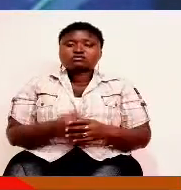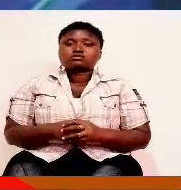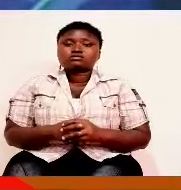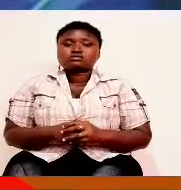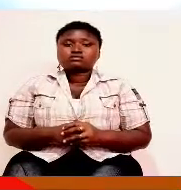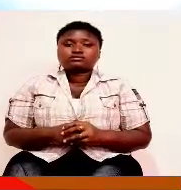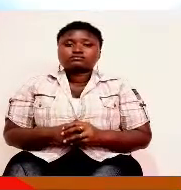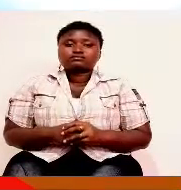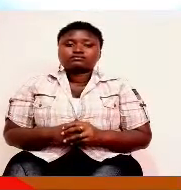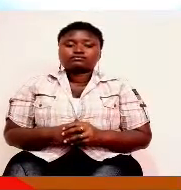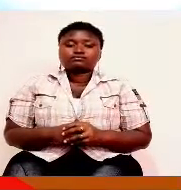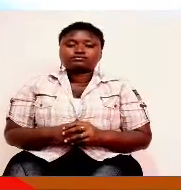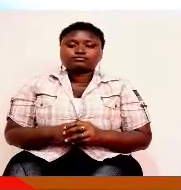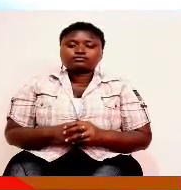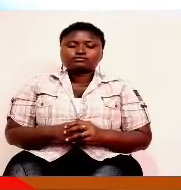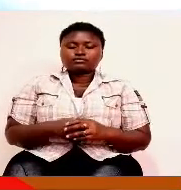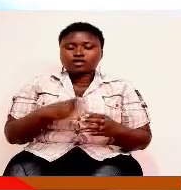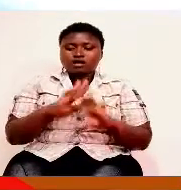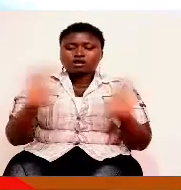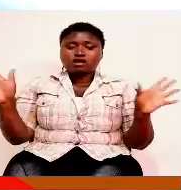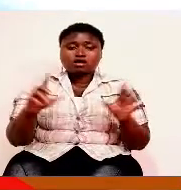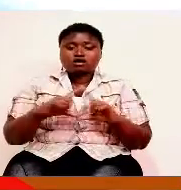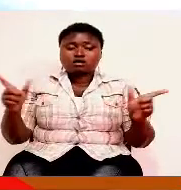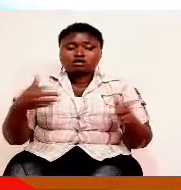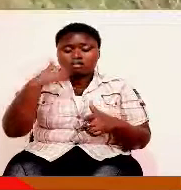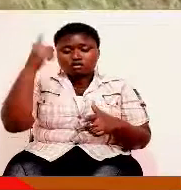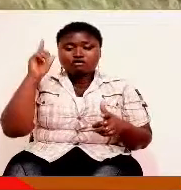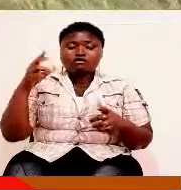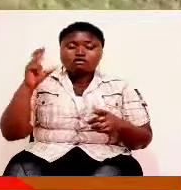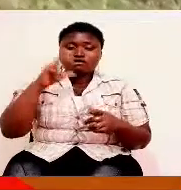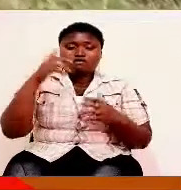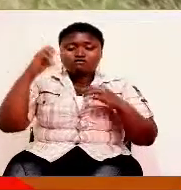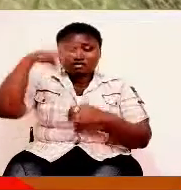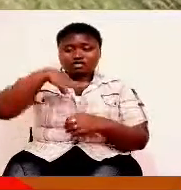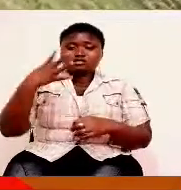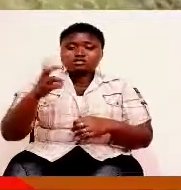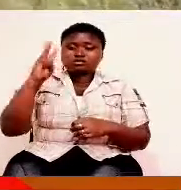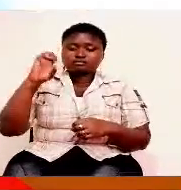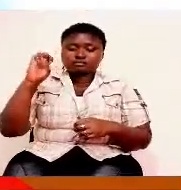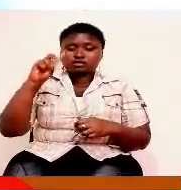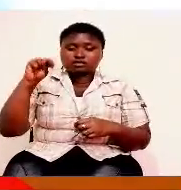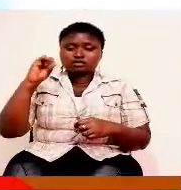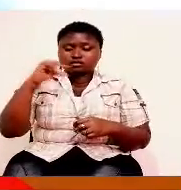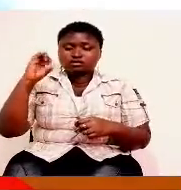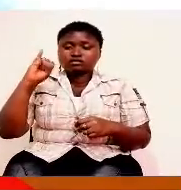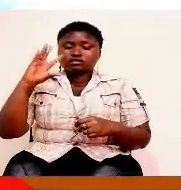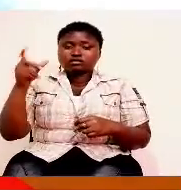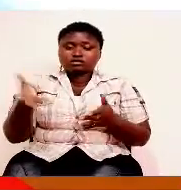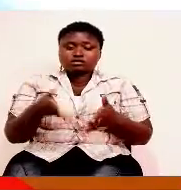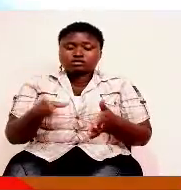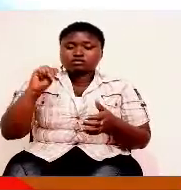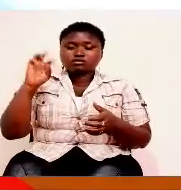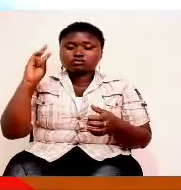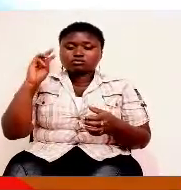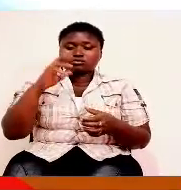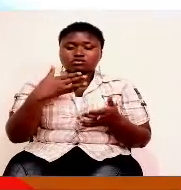thitima. Wagi wa utheri wa thitima wodini ya Minigai itura ine ya kirima utumite gishigirira kimwegi ya itura